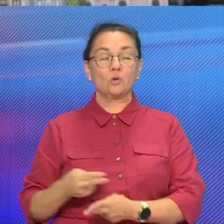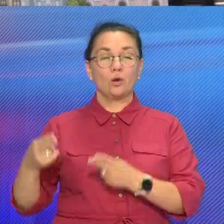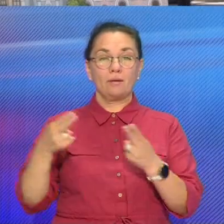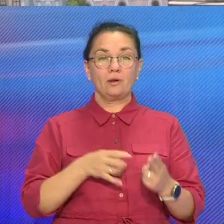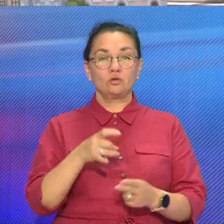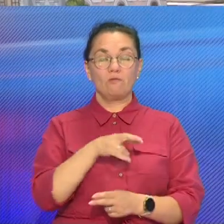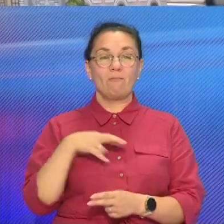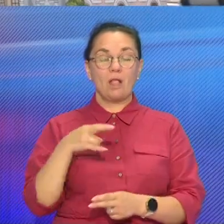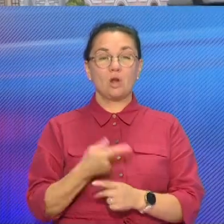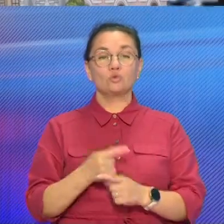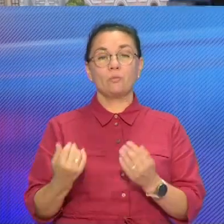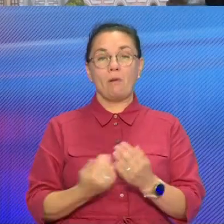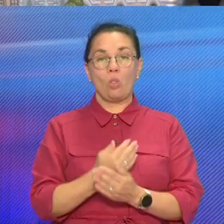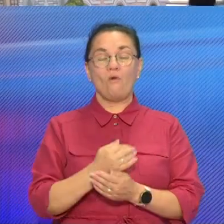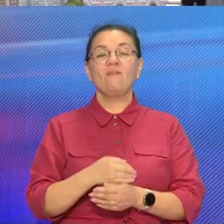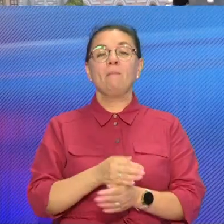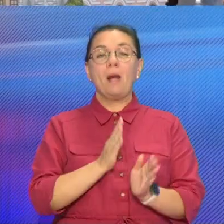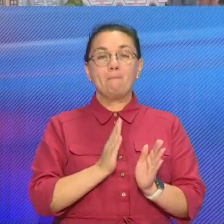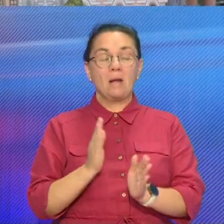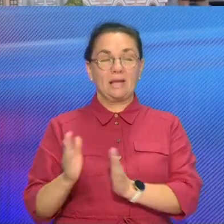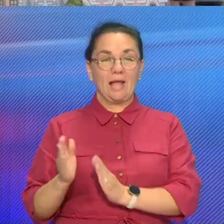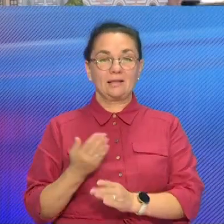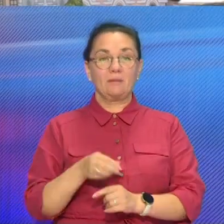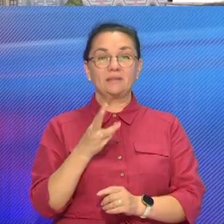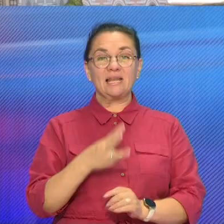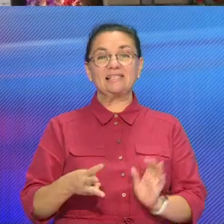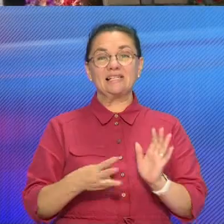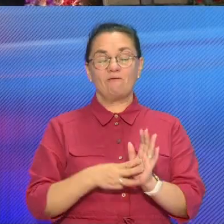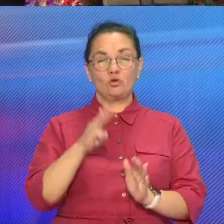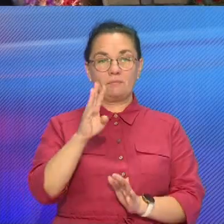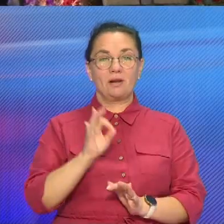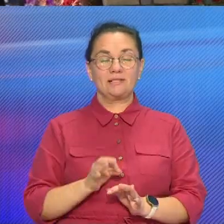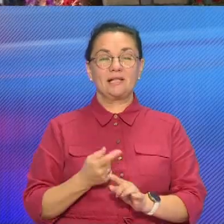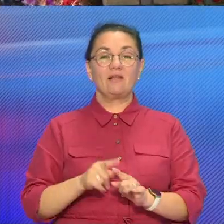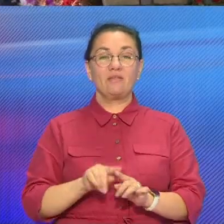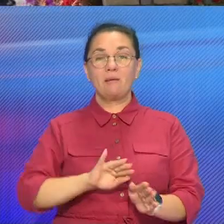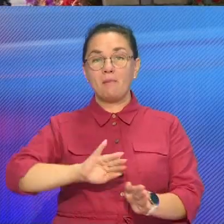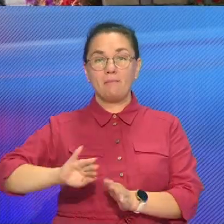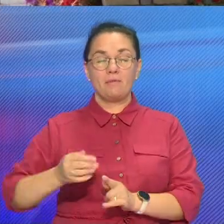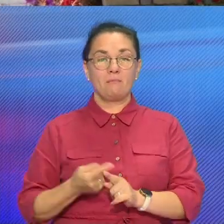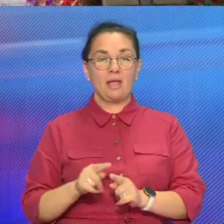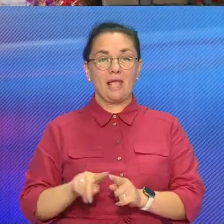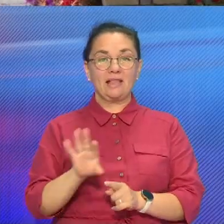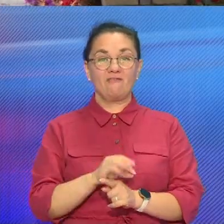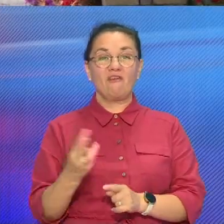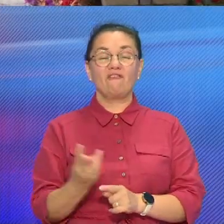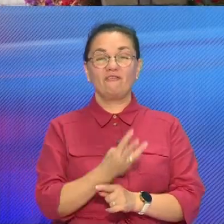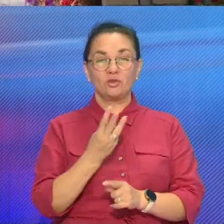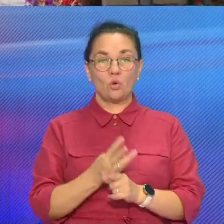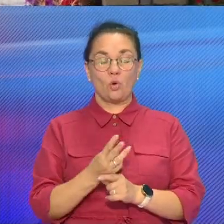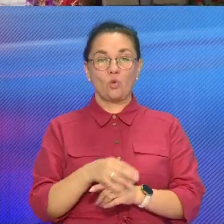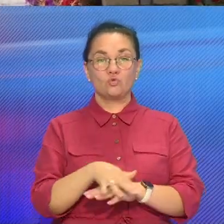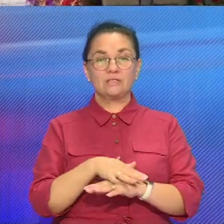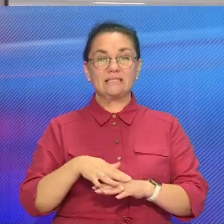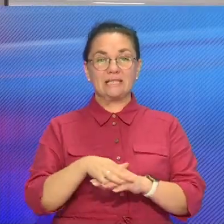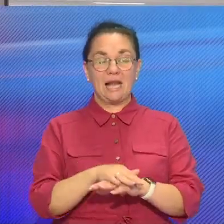новым парадку. Іх 38% ад агульнай колькасці турыстаў. Акрамя таго, у складзеную тройку краін, грамадзяне